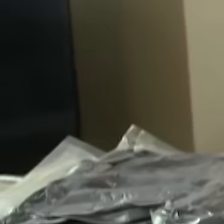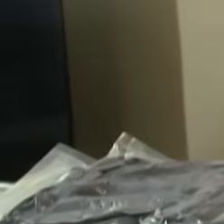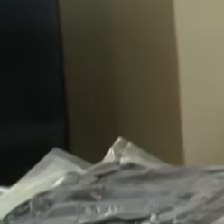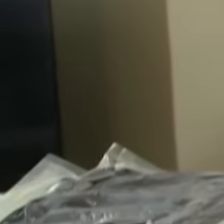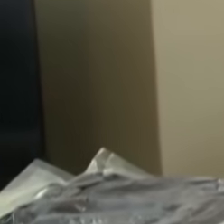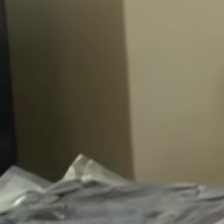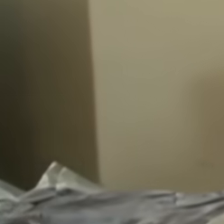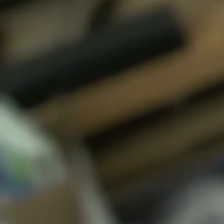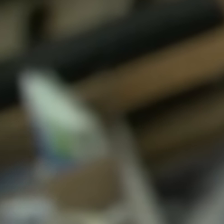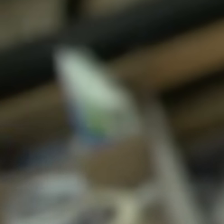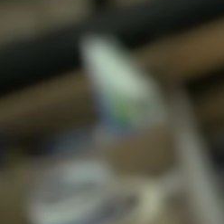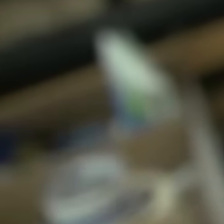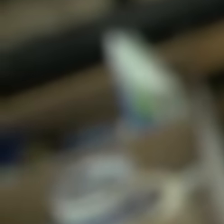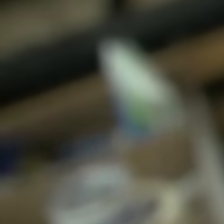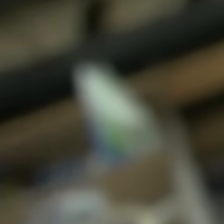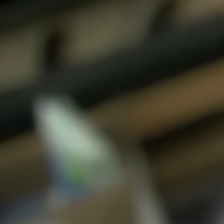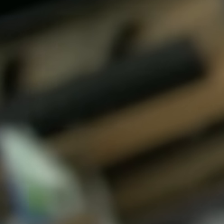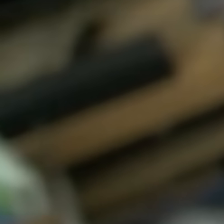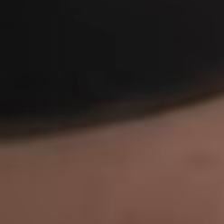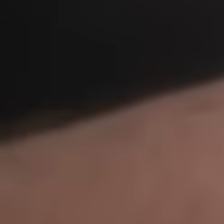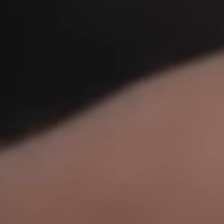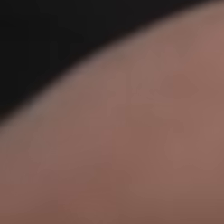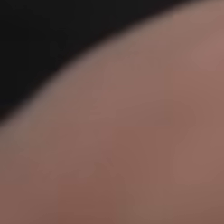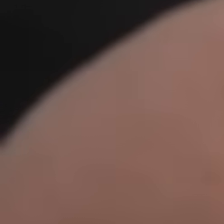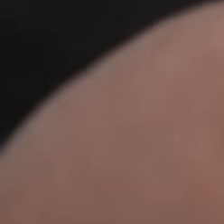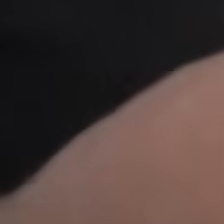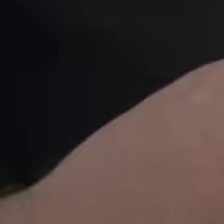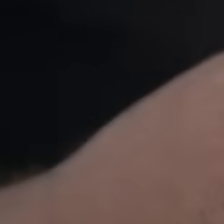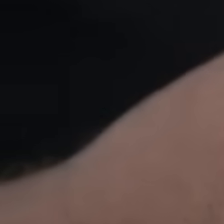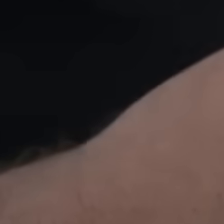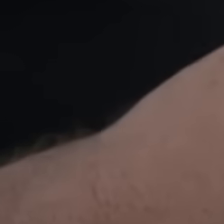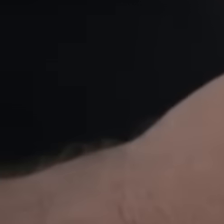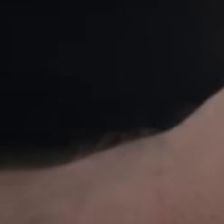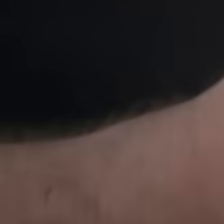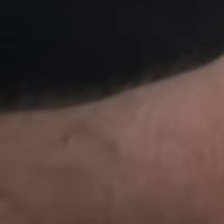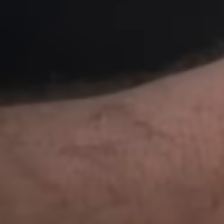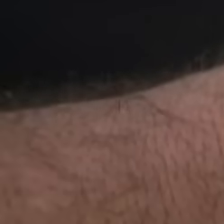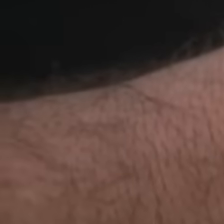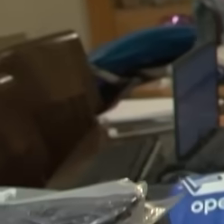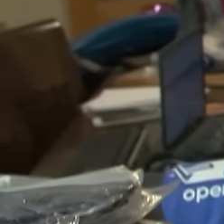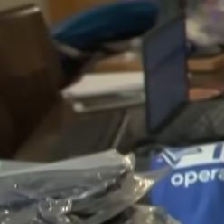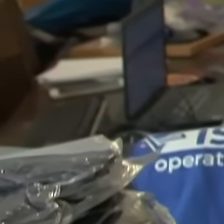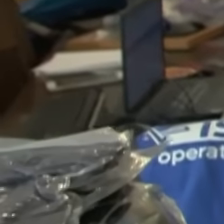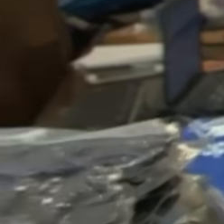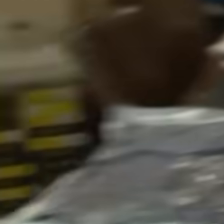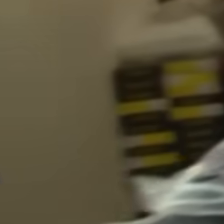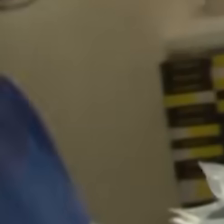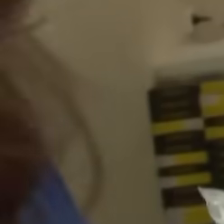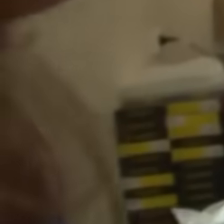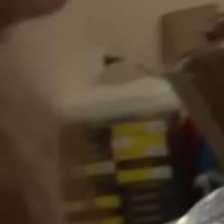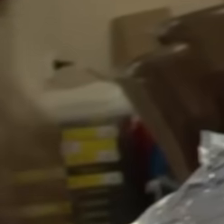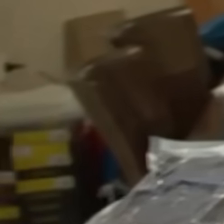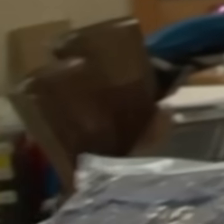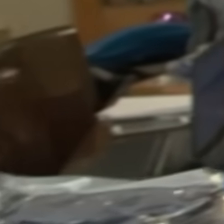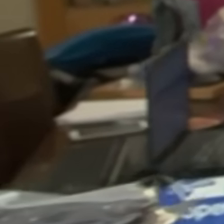ספציפית. ליחידה ספציפית. פה זה סוג של לדרמנים. הפנסי נשק האלה זה מצרך מאוד מבוקש. זה השוס הכי גדול?